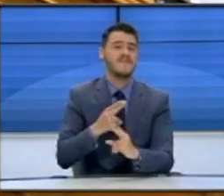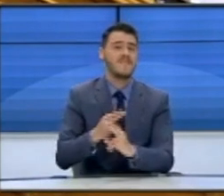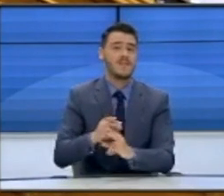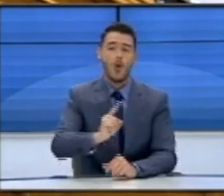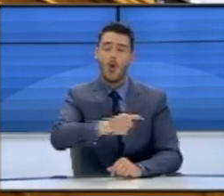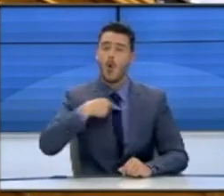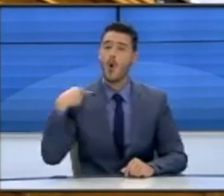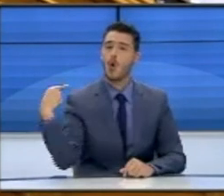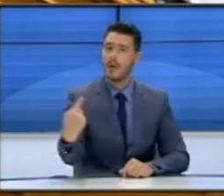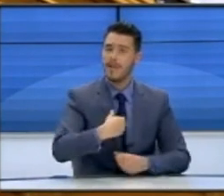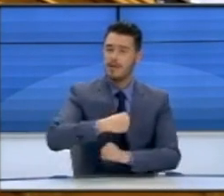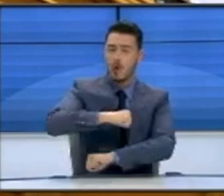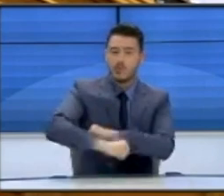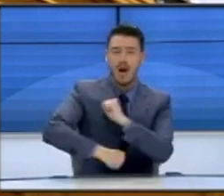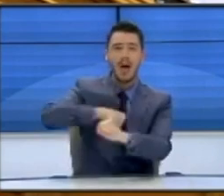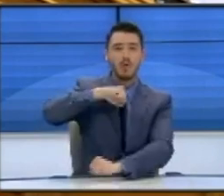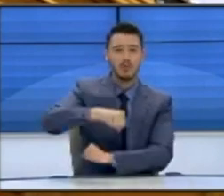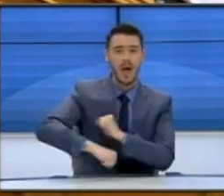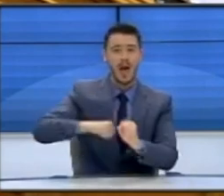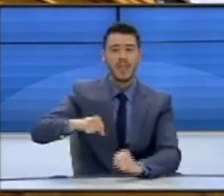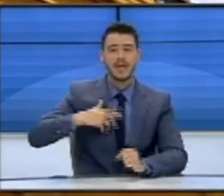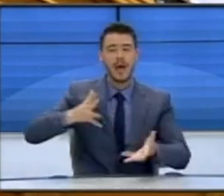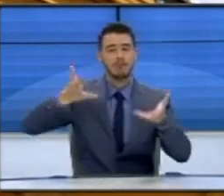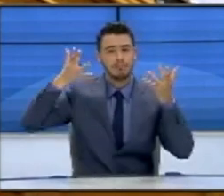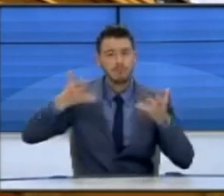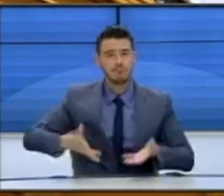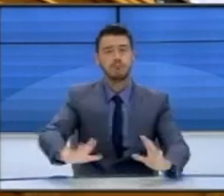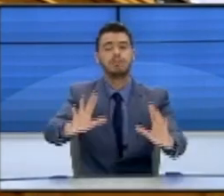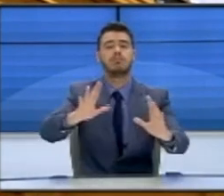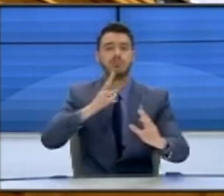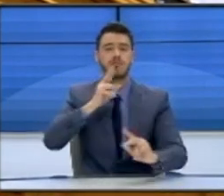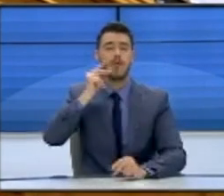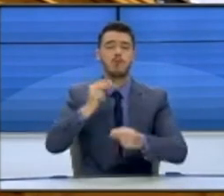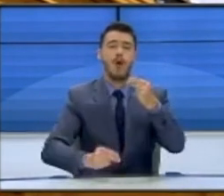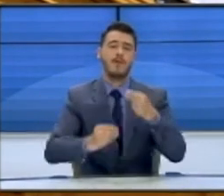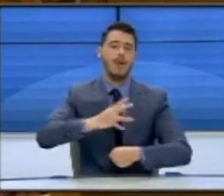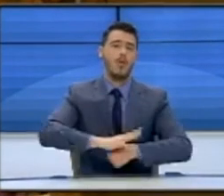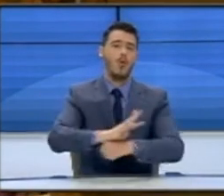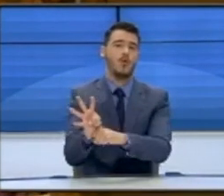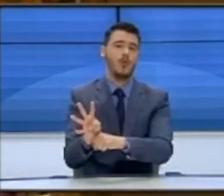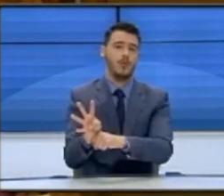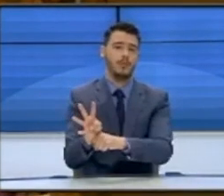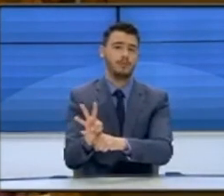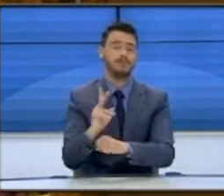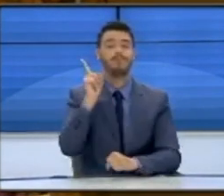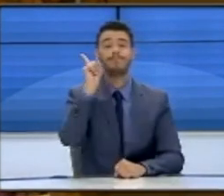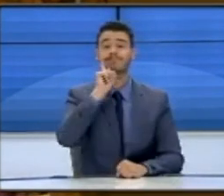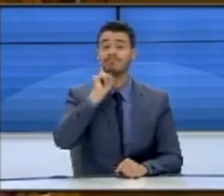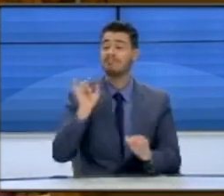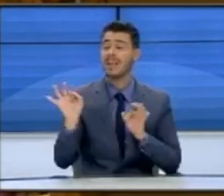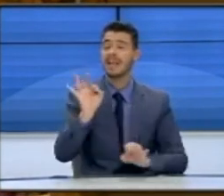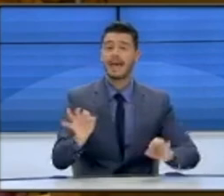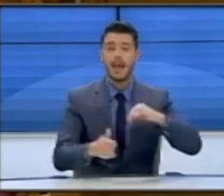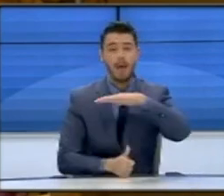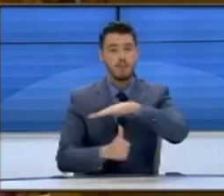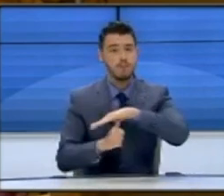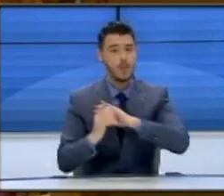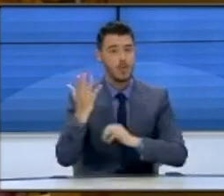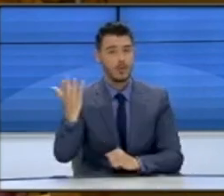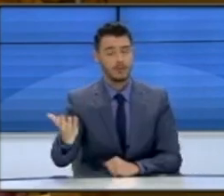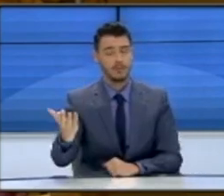ξεπεράσουμε αυτήν την πρωτοφανή υγειονομική κρίση. Κυρία Πρόεδρε, δεν μπορώ να